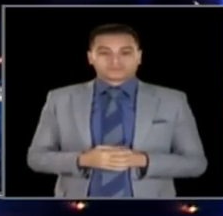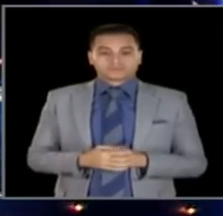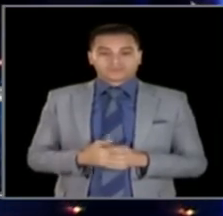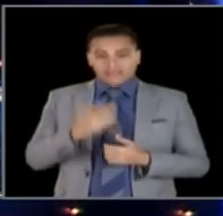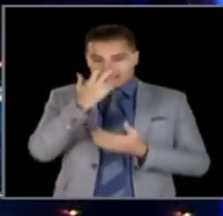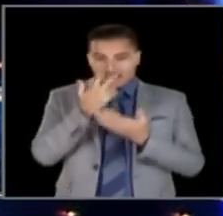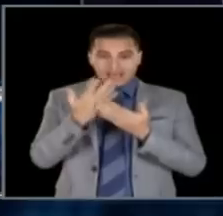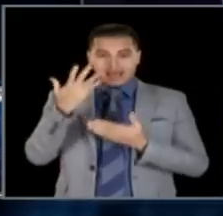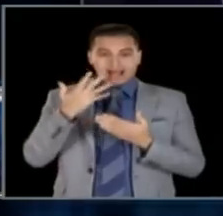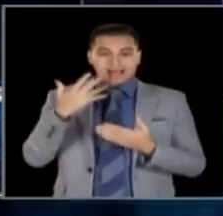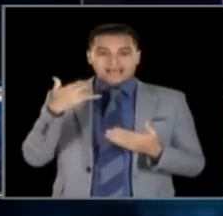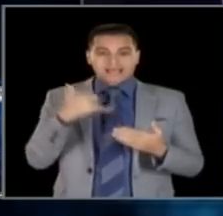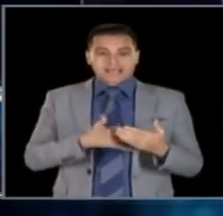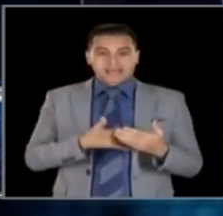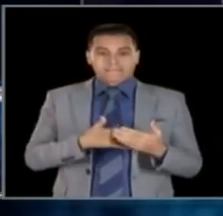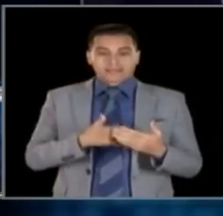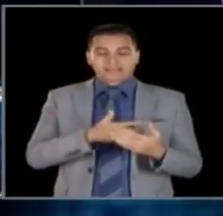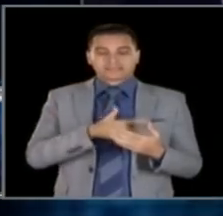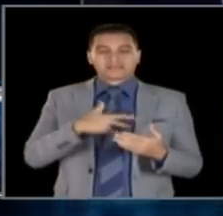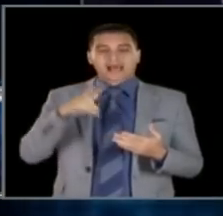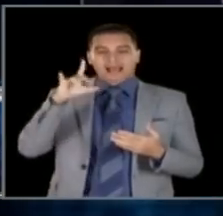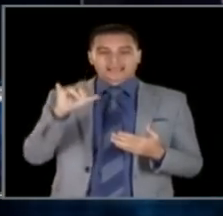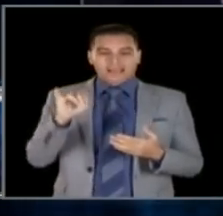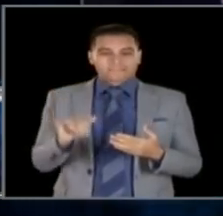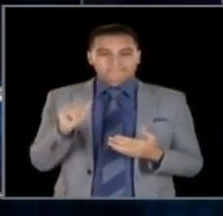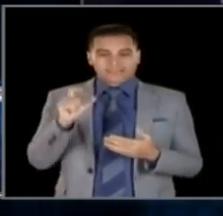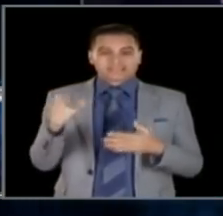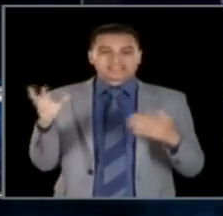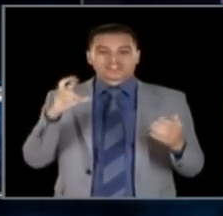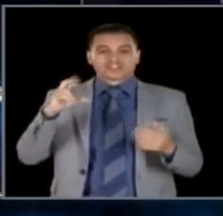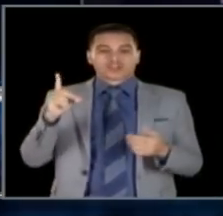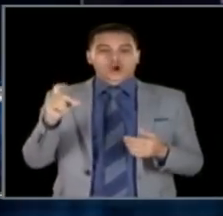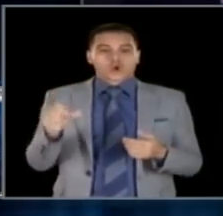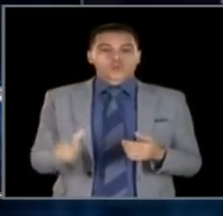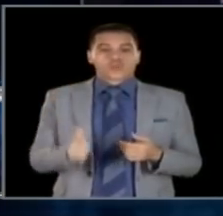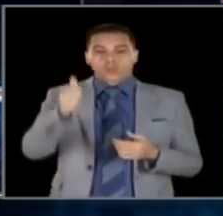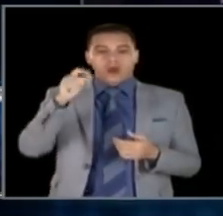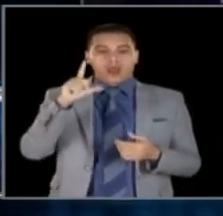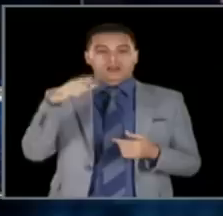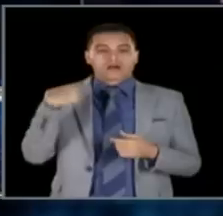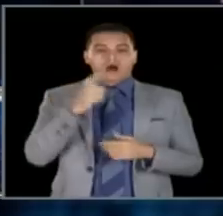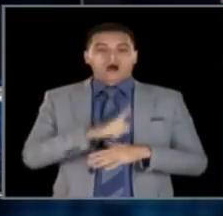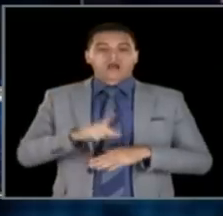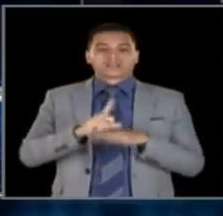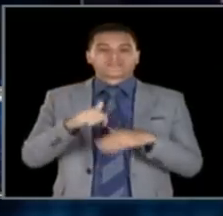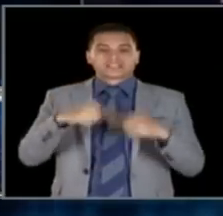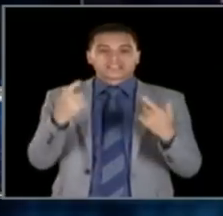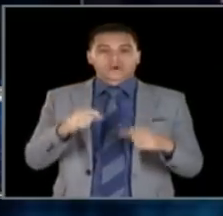تاريخ. كان اليمين زروال رئيساً لإحدى دول شمال إفريقيا، فما